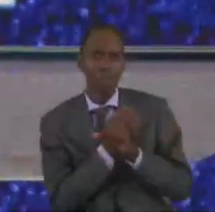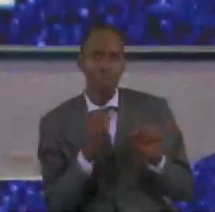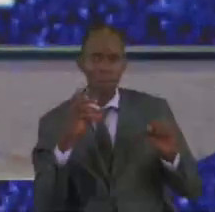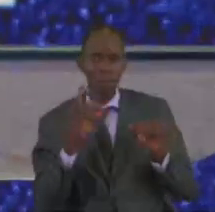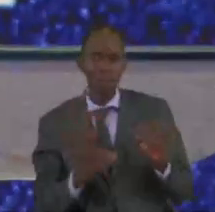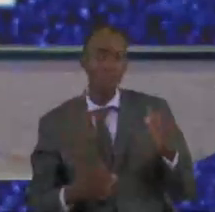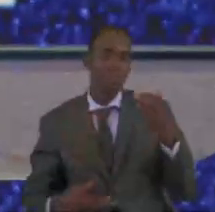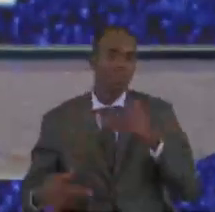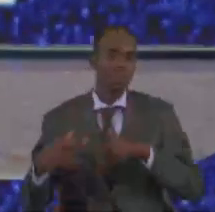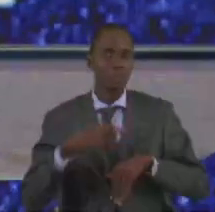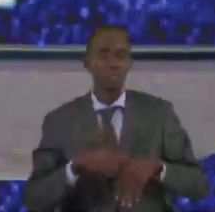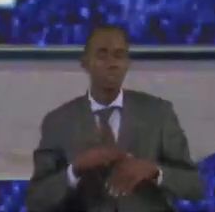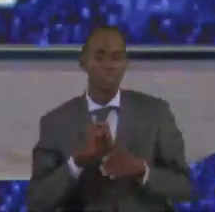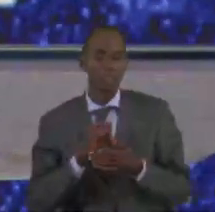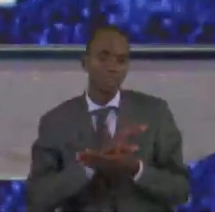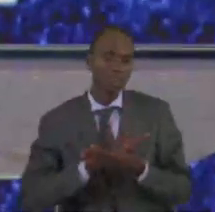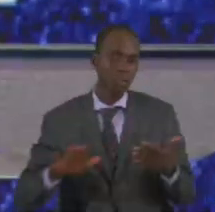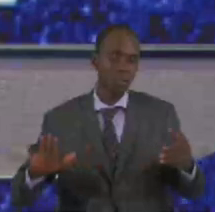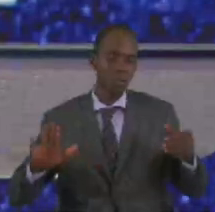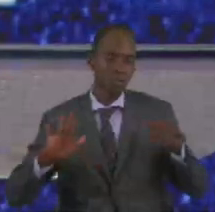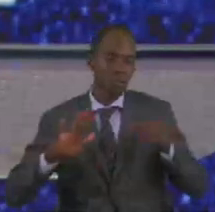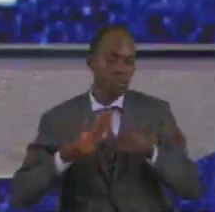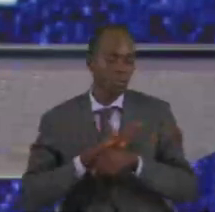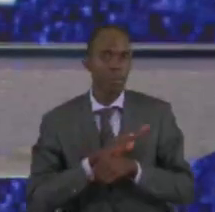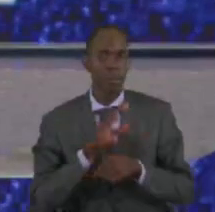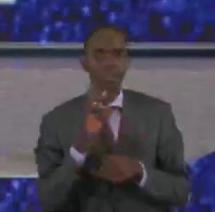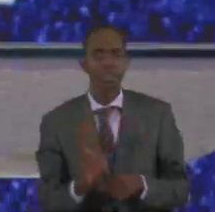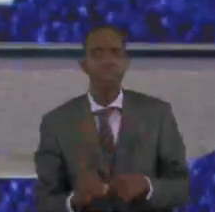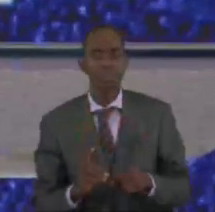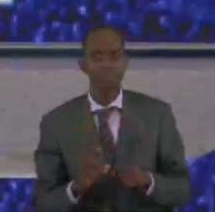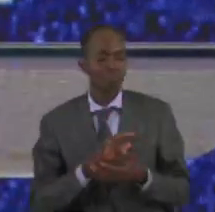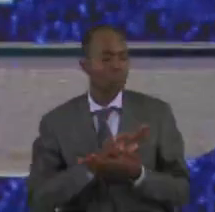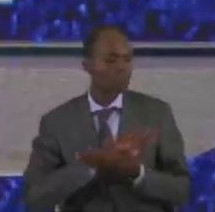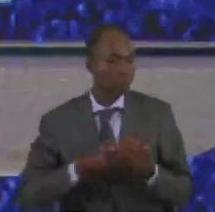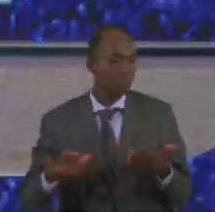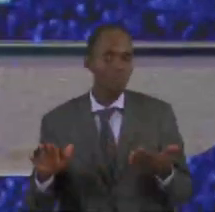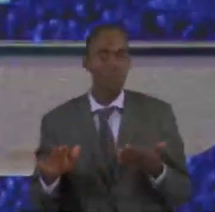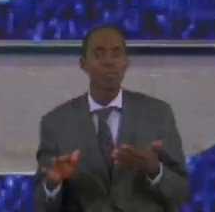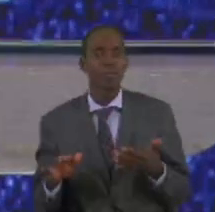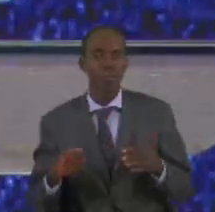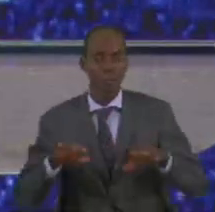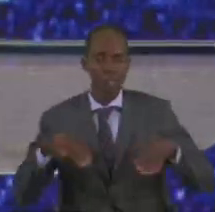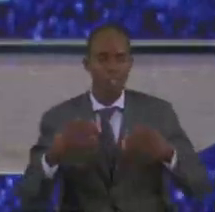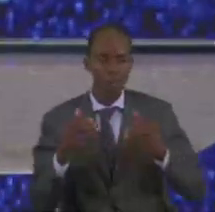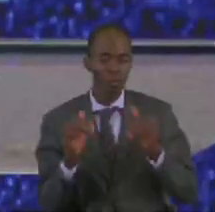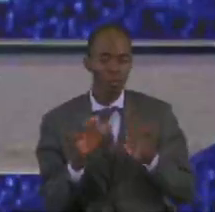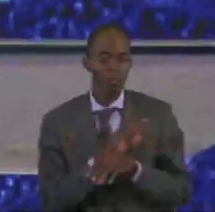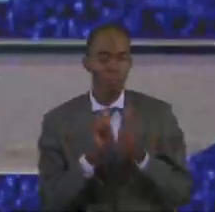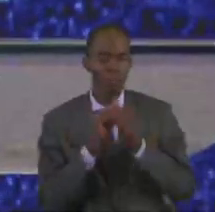restauré, fortifié, sanctifié, rempli, saturé,